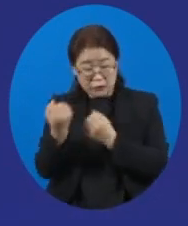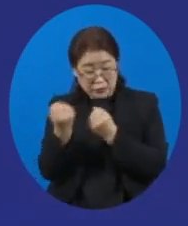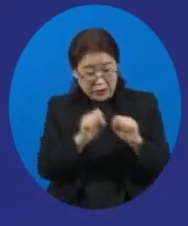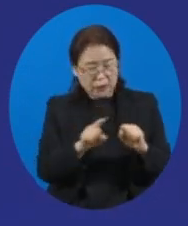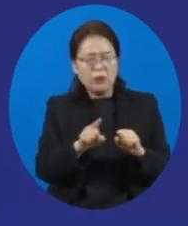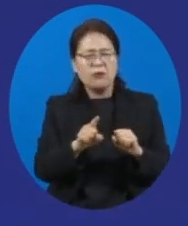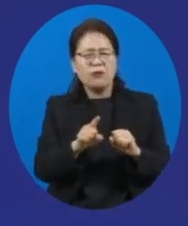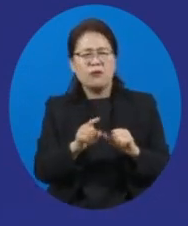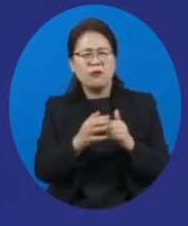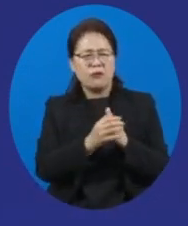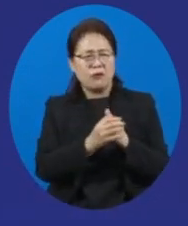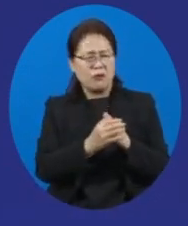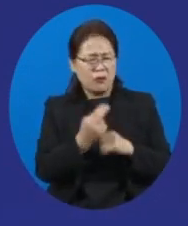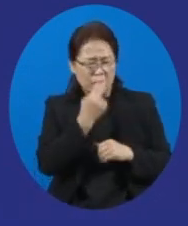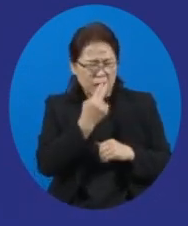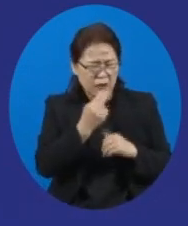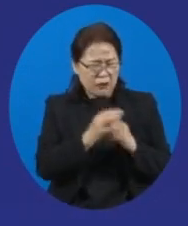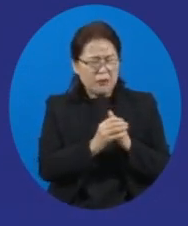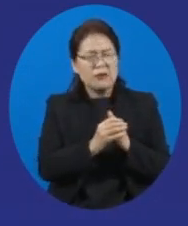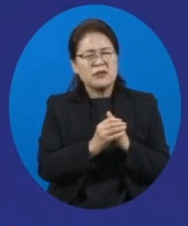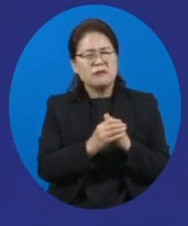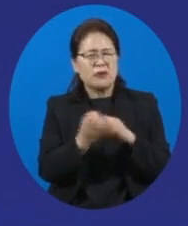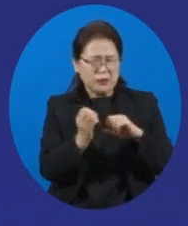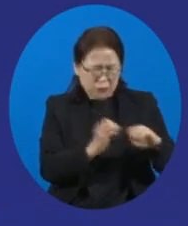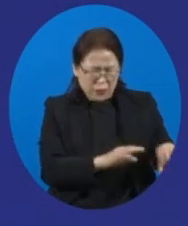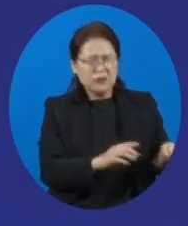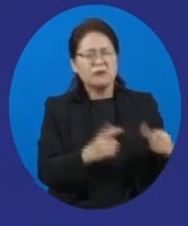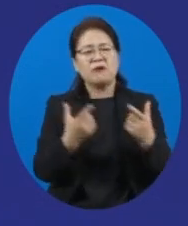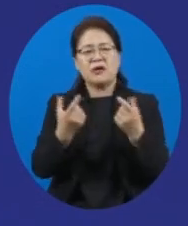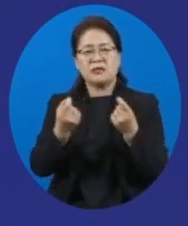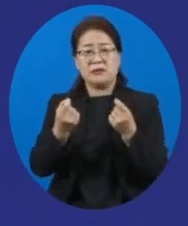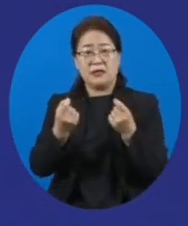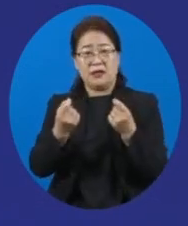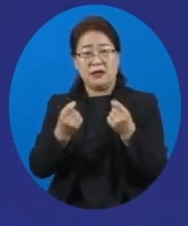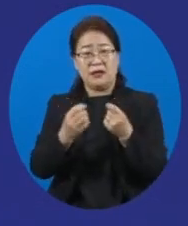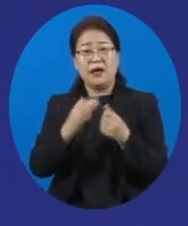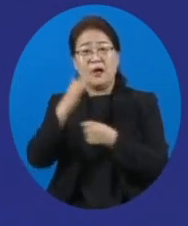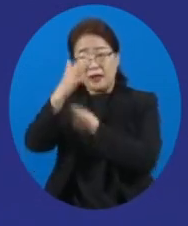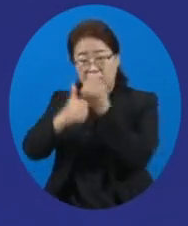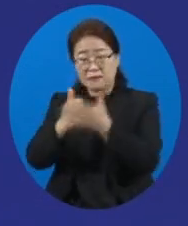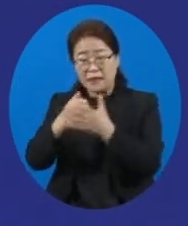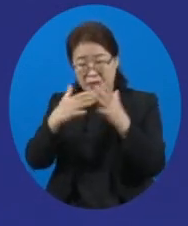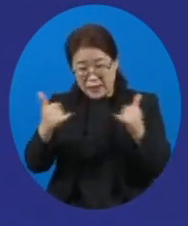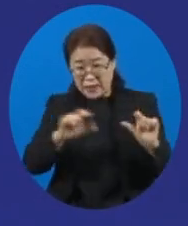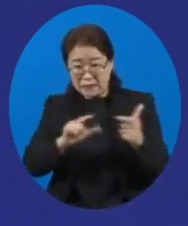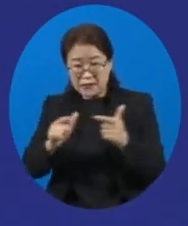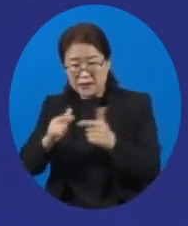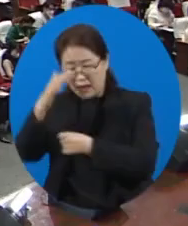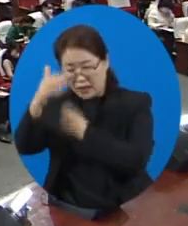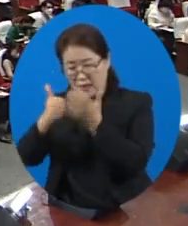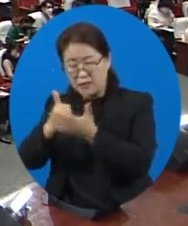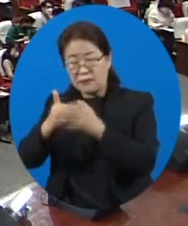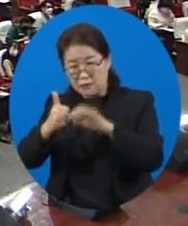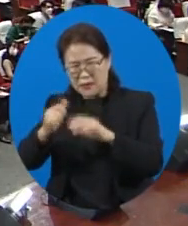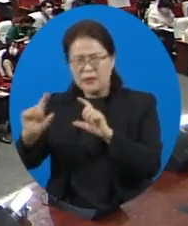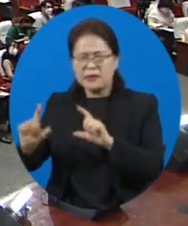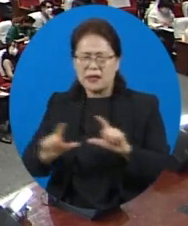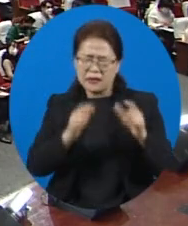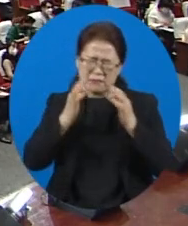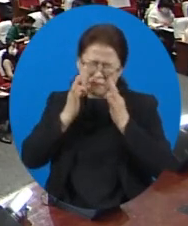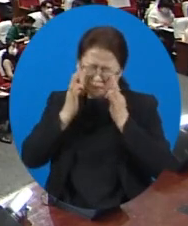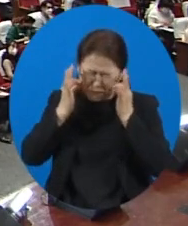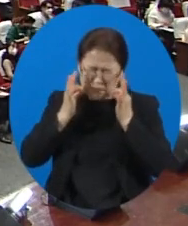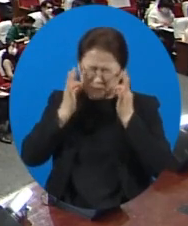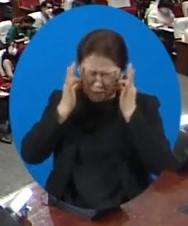생명의 울타리를 넘어서는 것과 같습니다. 그래서 하나님의 사람들은요, 하나님 앞에서 살기를 몸부림쳤던